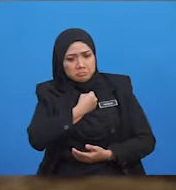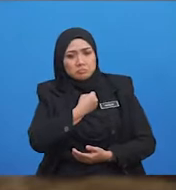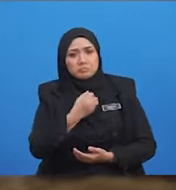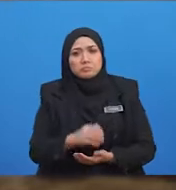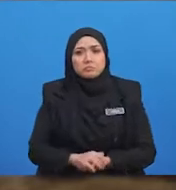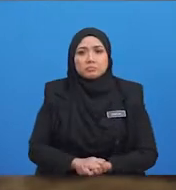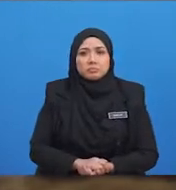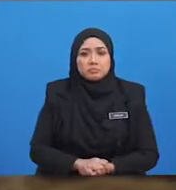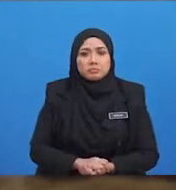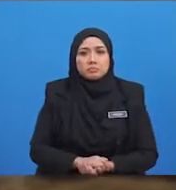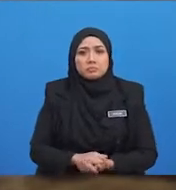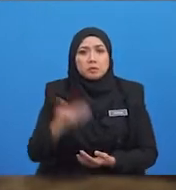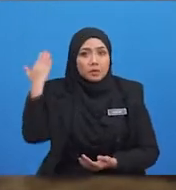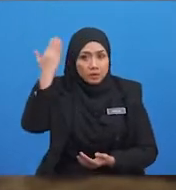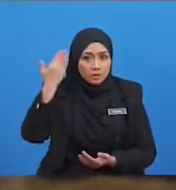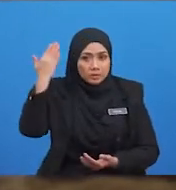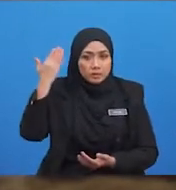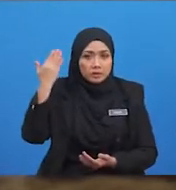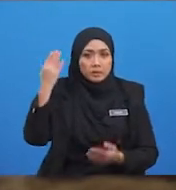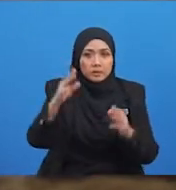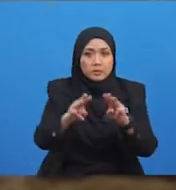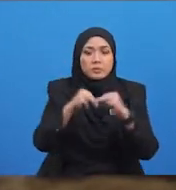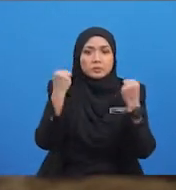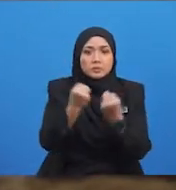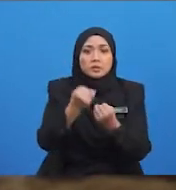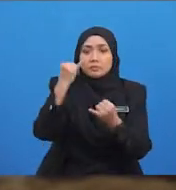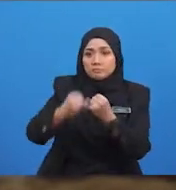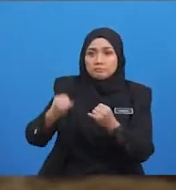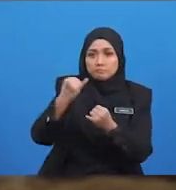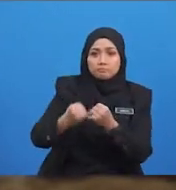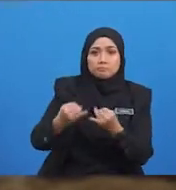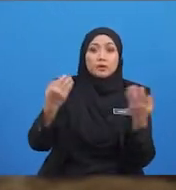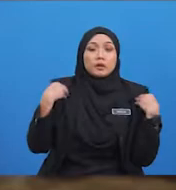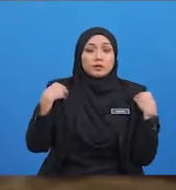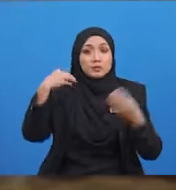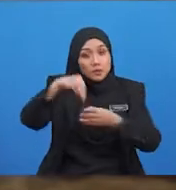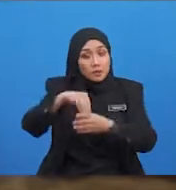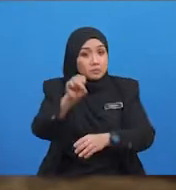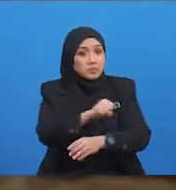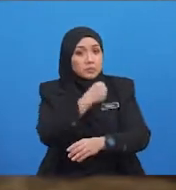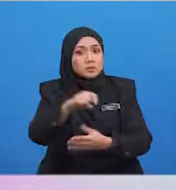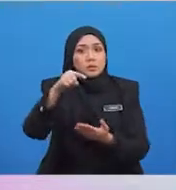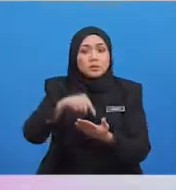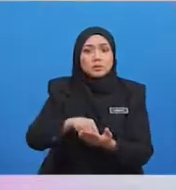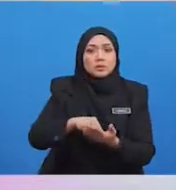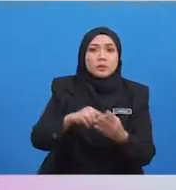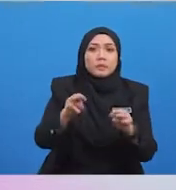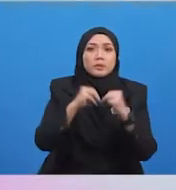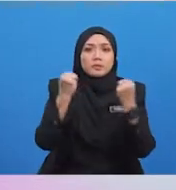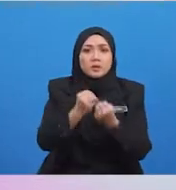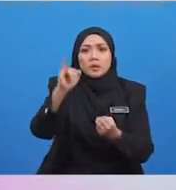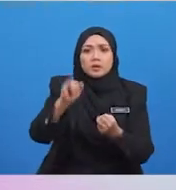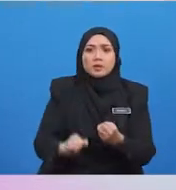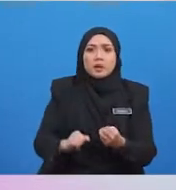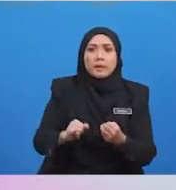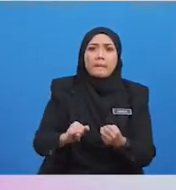Latar masyarakat yang terakhir yang terdapat dalam sajak sejadah rindu ini ialah masyarakat